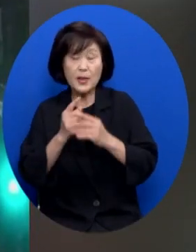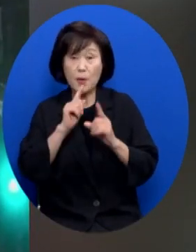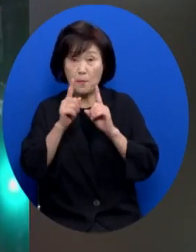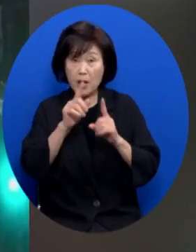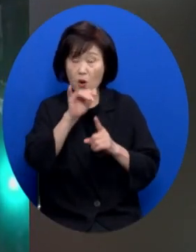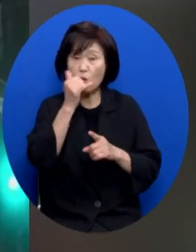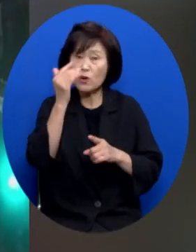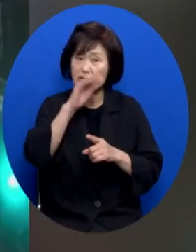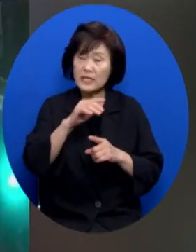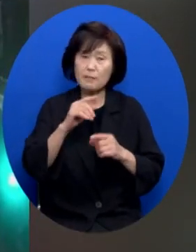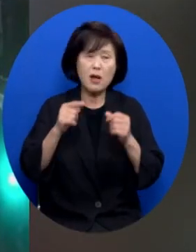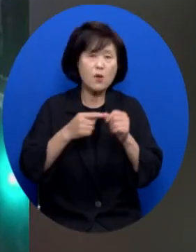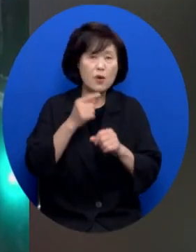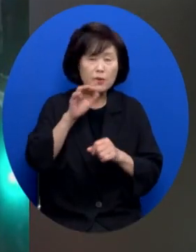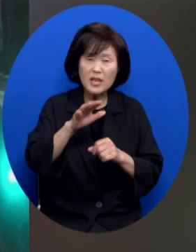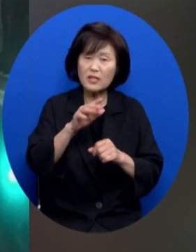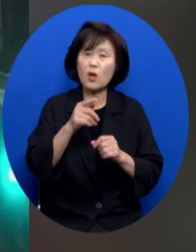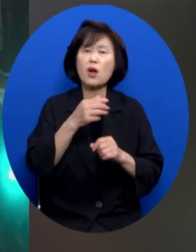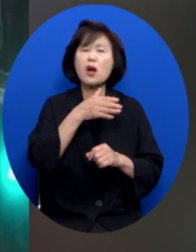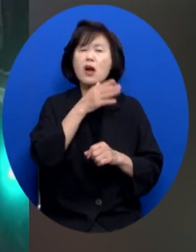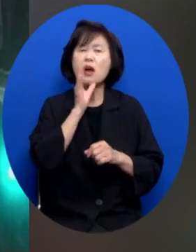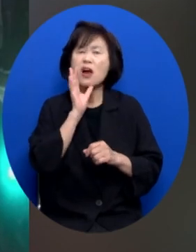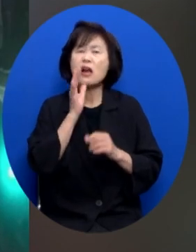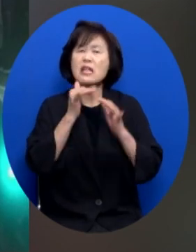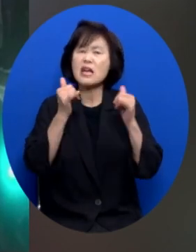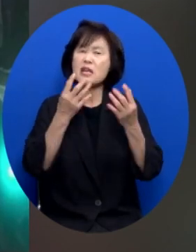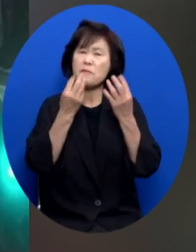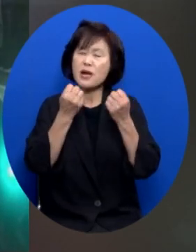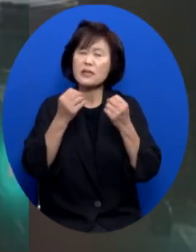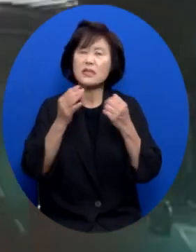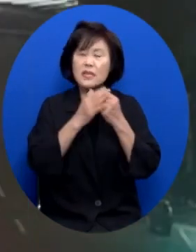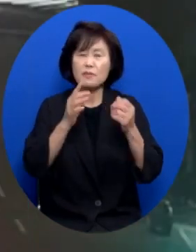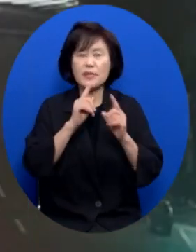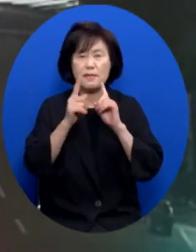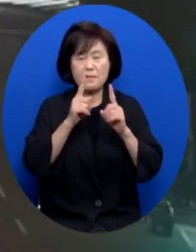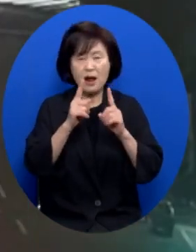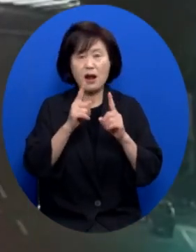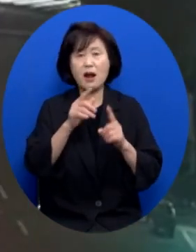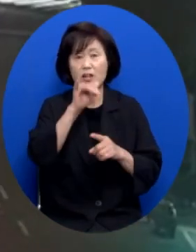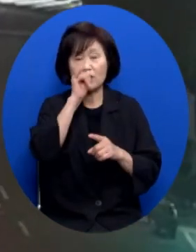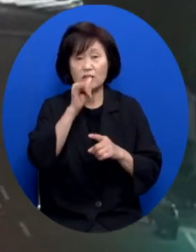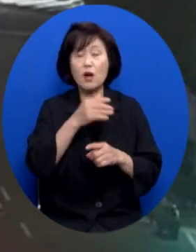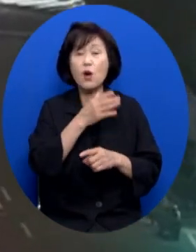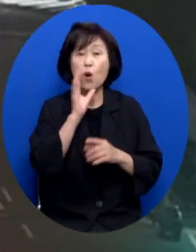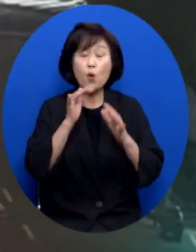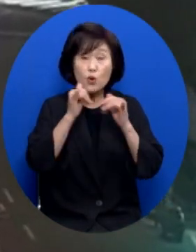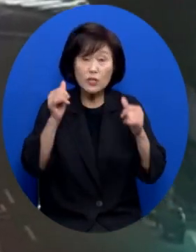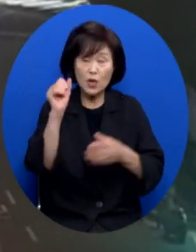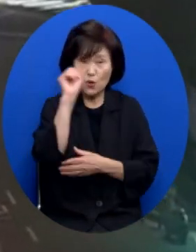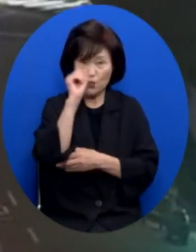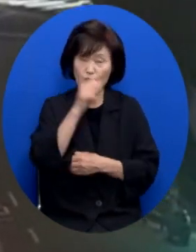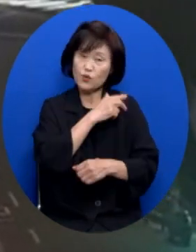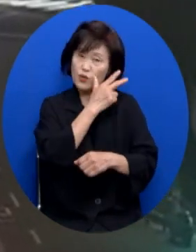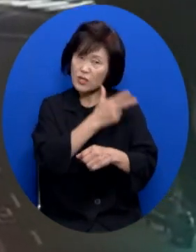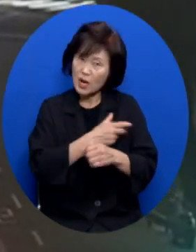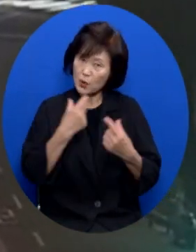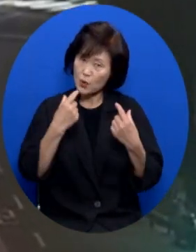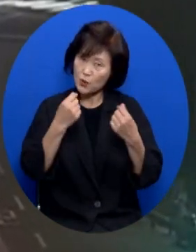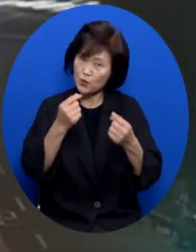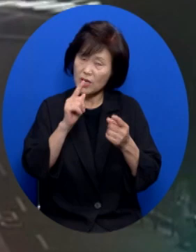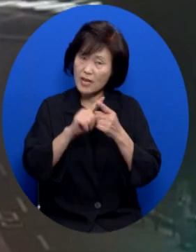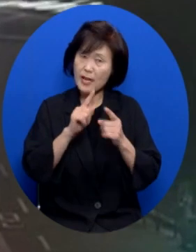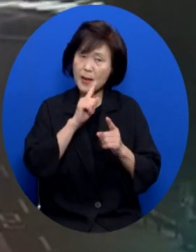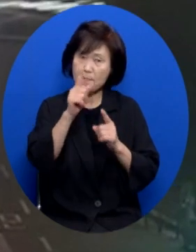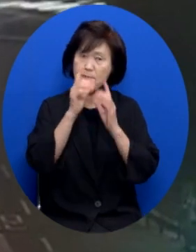있지만 일각에서 고령 운전자의 부주의가 원인일 수 있다는 의견이 나오면서 고령 운전자의 운전 자격 유지를 둘러싼